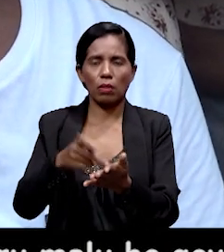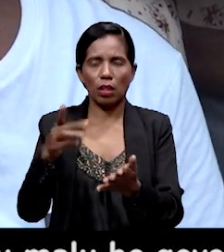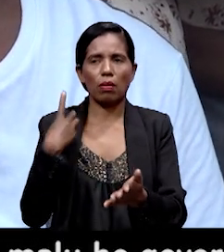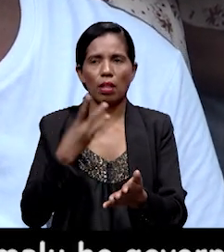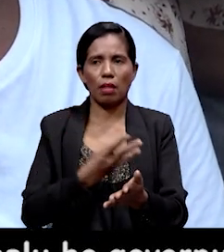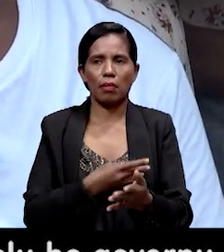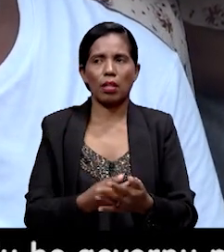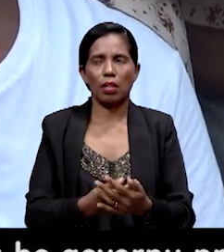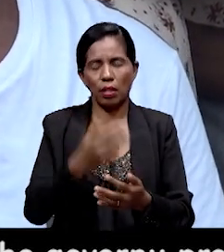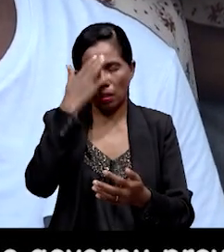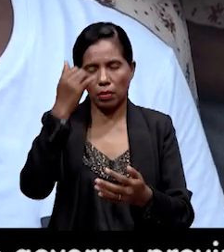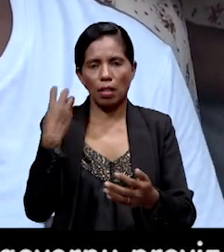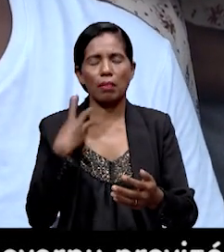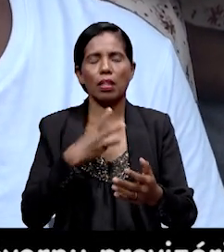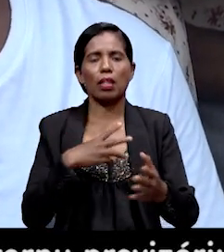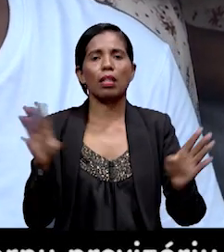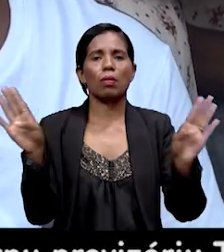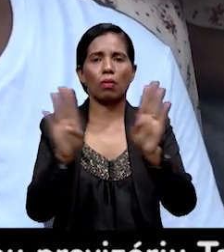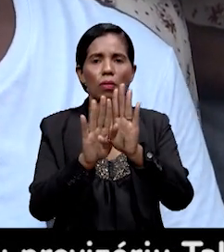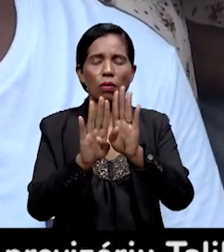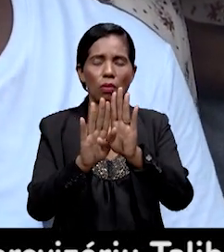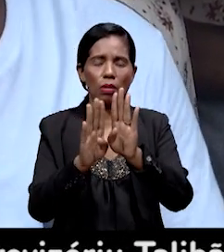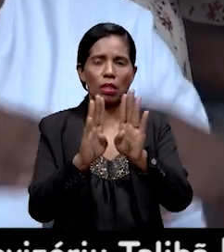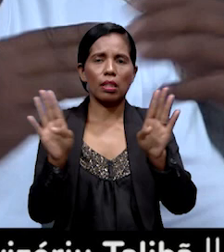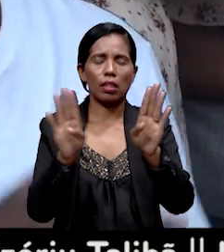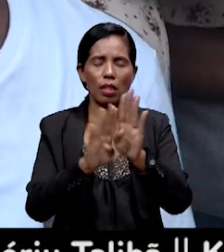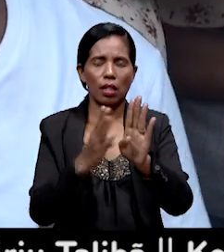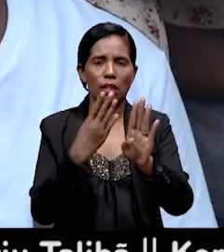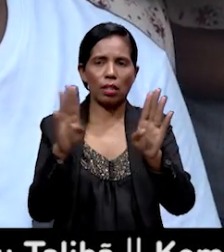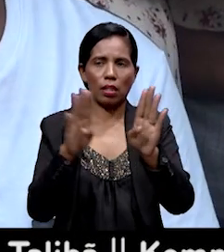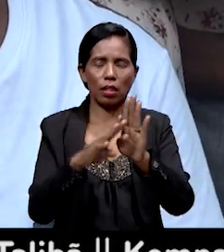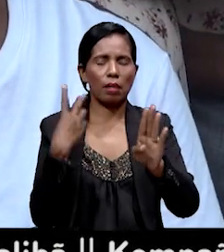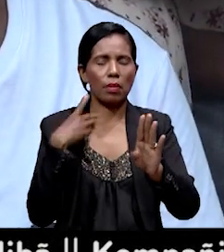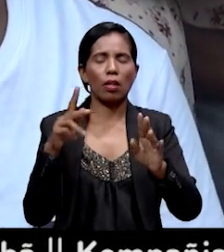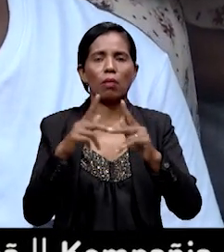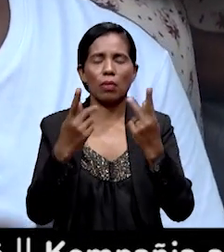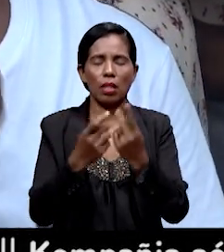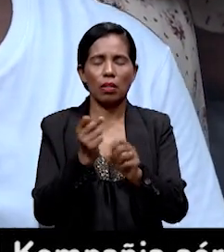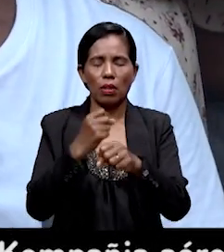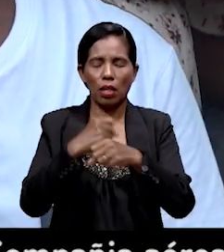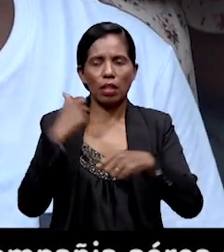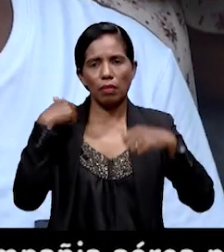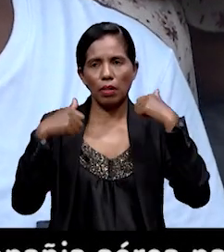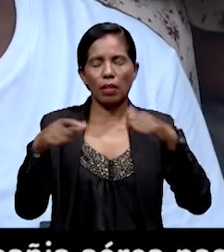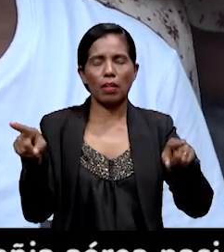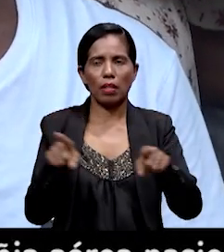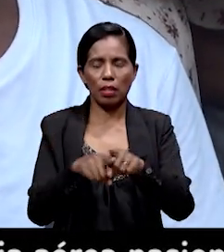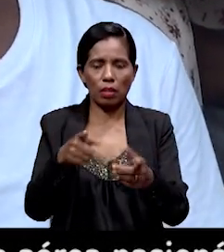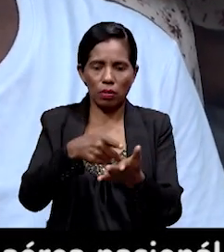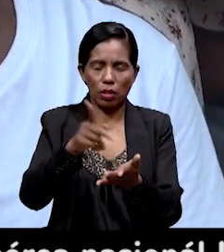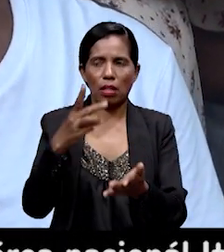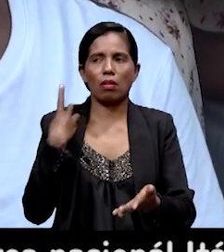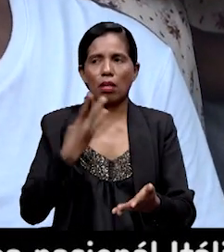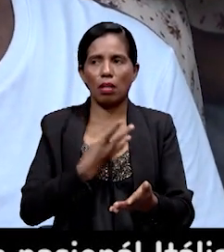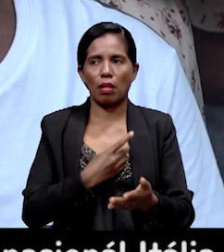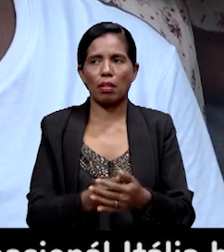amni orang mata ni tak hel detan sini. Lebe loke par amni kompanyia bele halau ni aktividad di hanes sampe bain atu nune bele selu ami. Tambah lorong